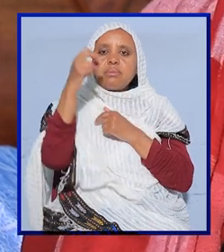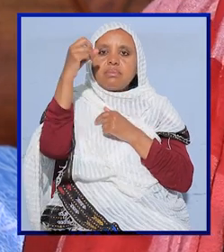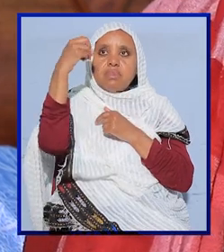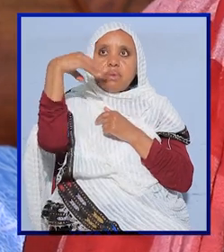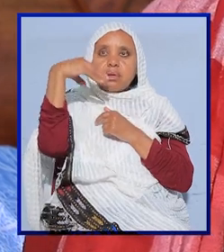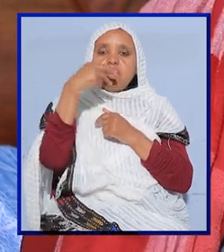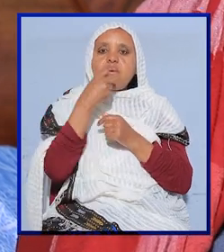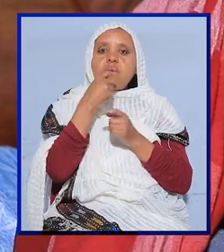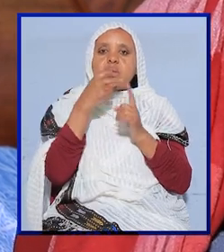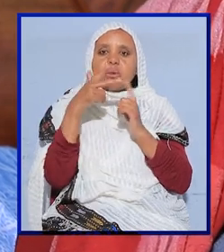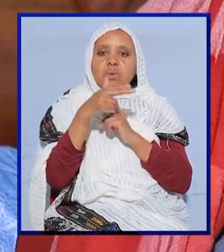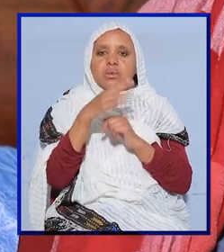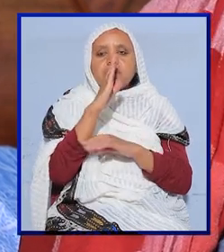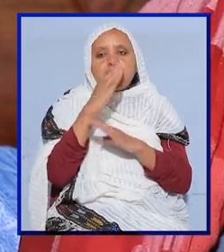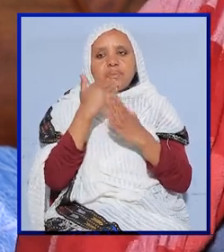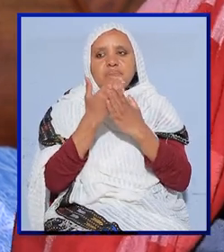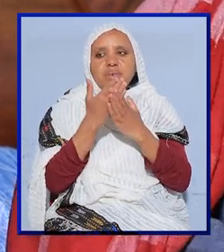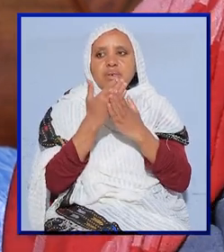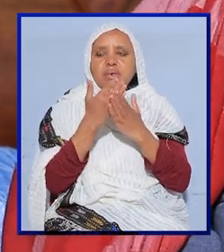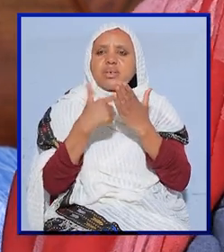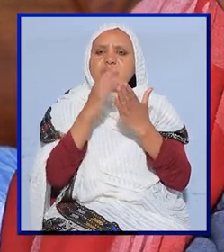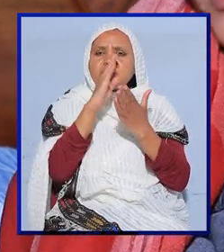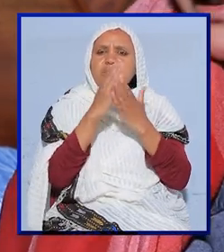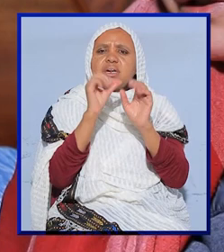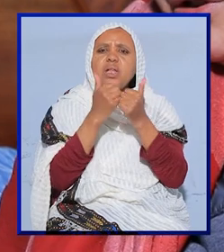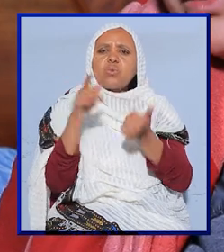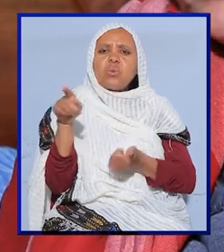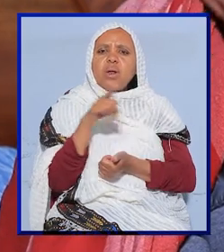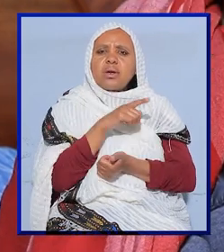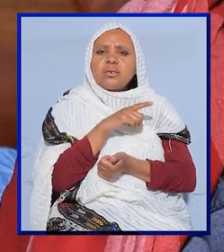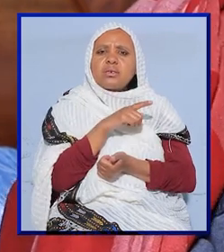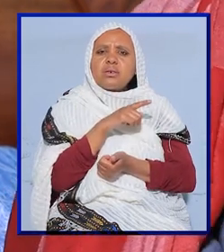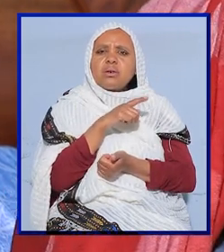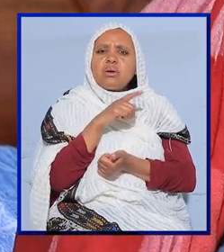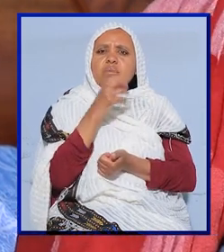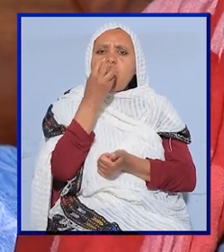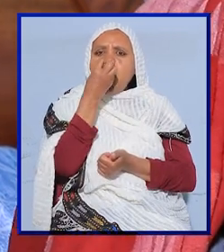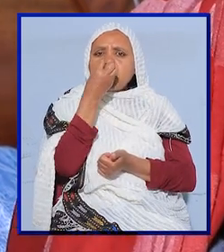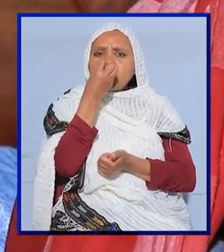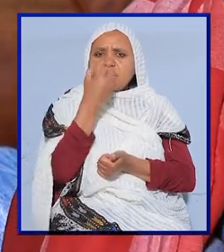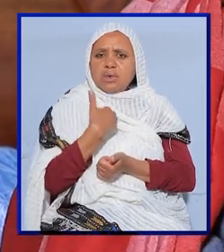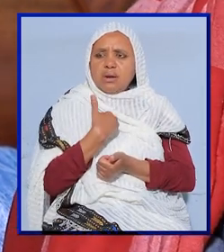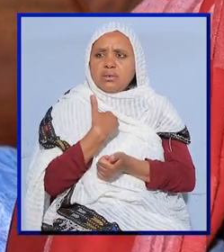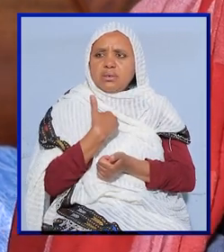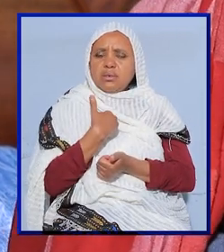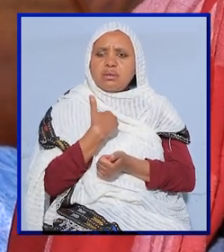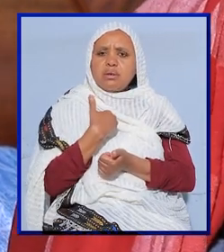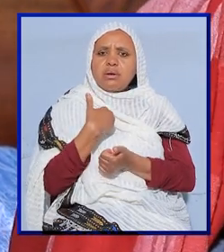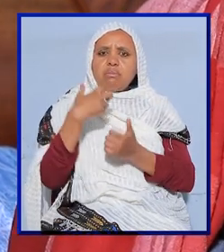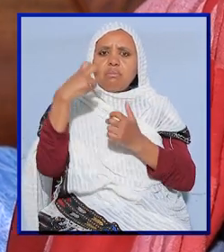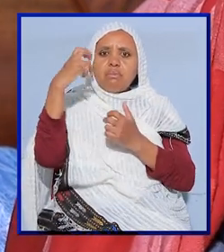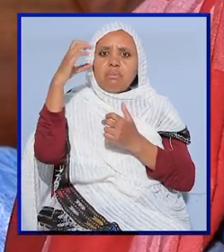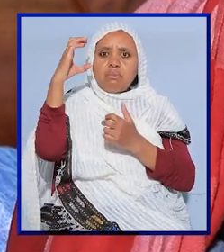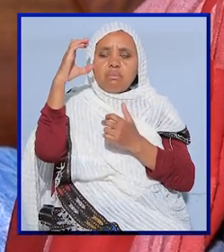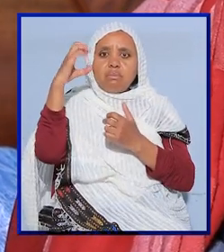መብራት ውሃ ተቆረጠ እግዚአብሔር ይመስገን እንዴት እች ልጅ እንዴት ትሆናለች ኦክሲጅን እያደረች ብሎ አሁን